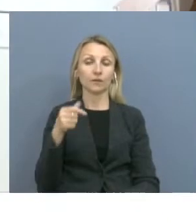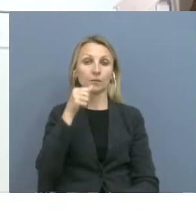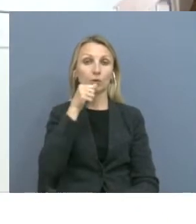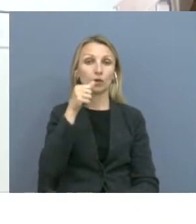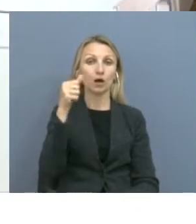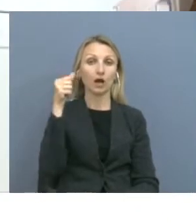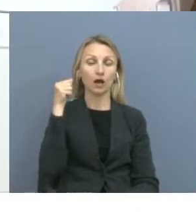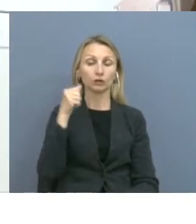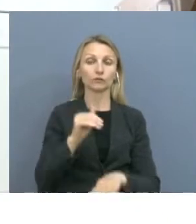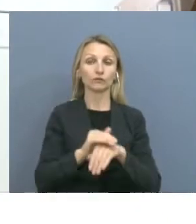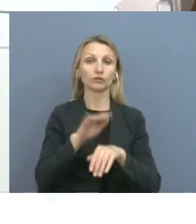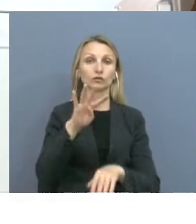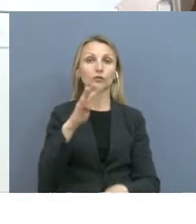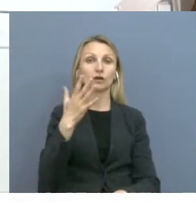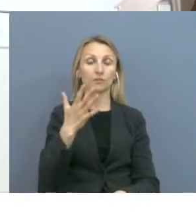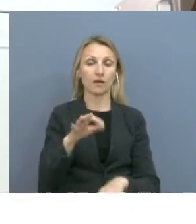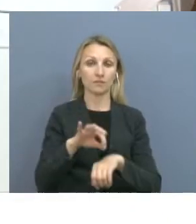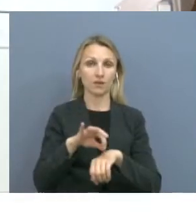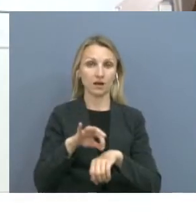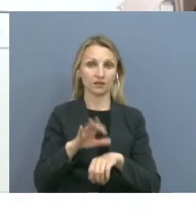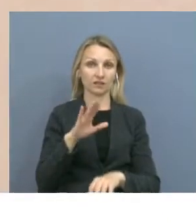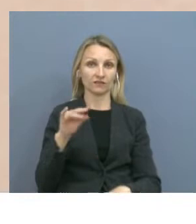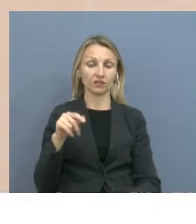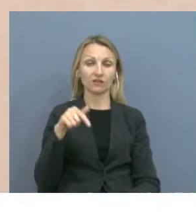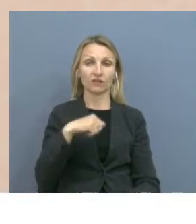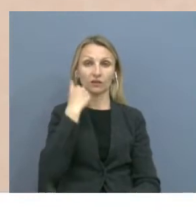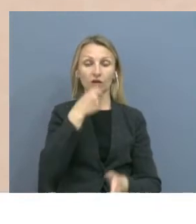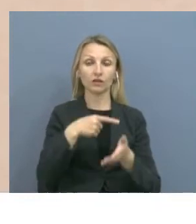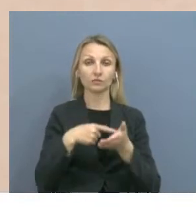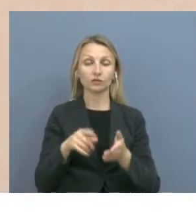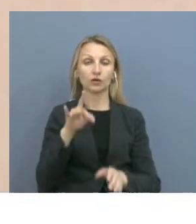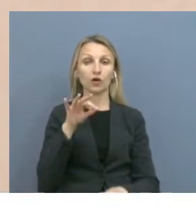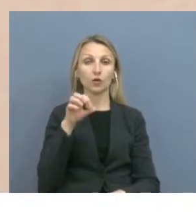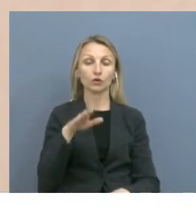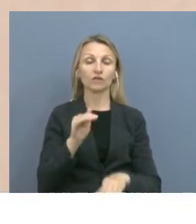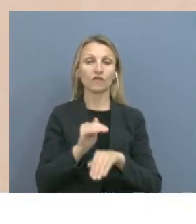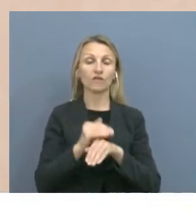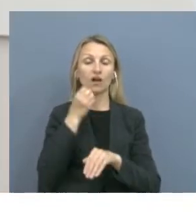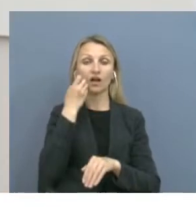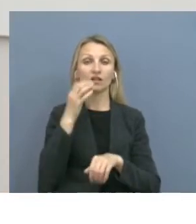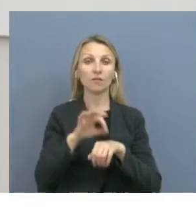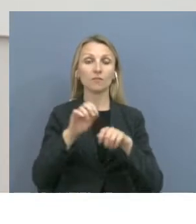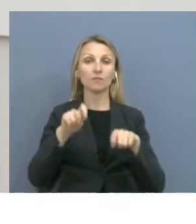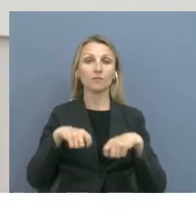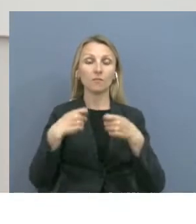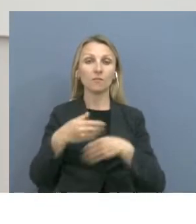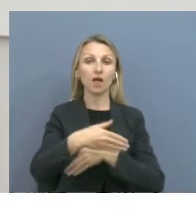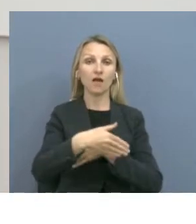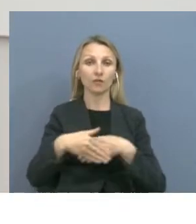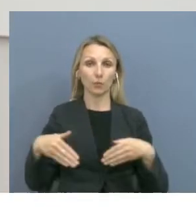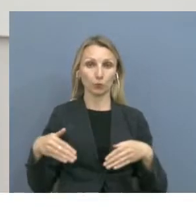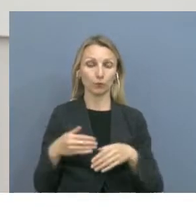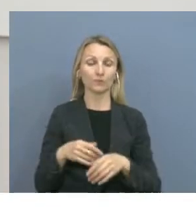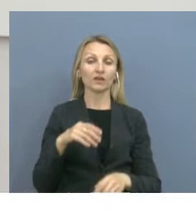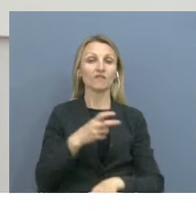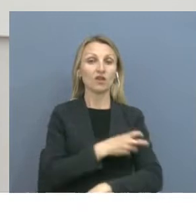года выявлено 45 случаев инфицирования. В текущем году отмечается рост фактов, когда заболевание передано половым путем. В целом,